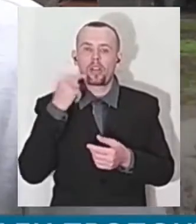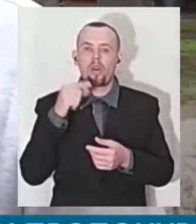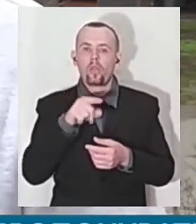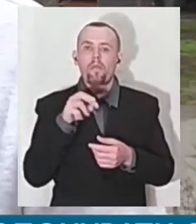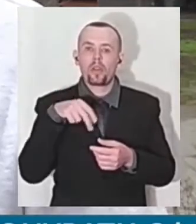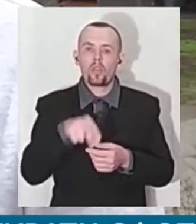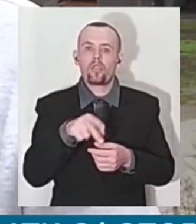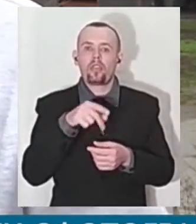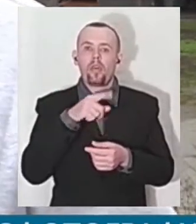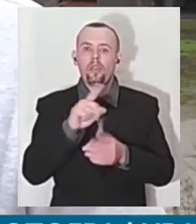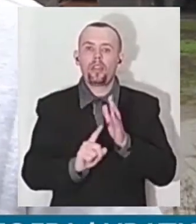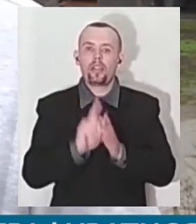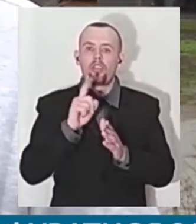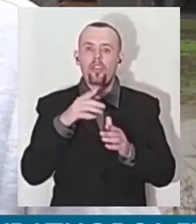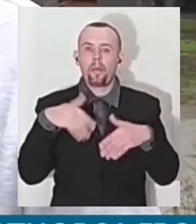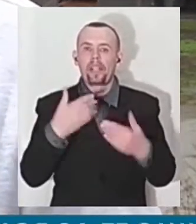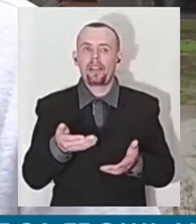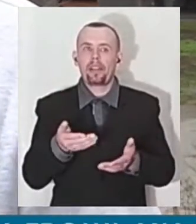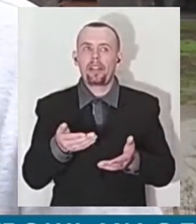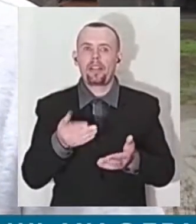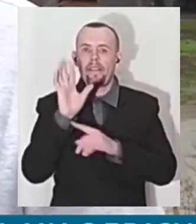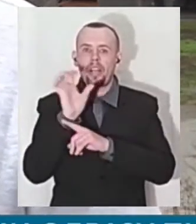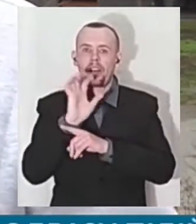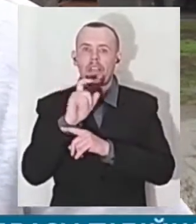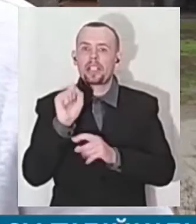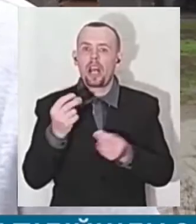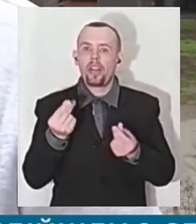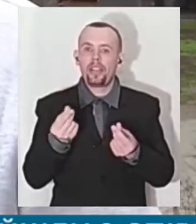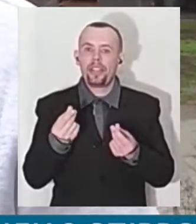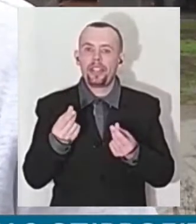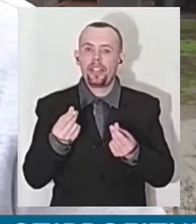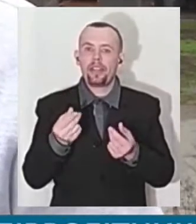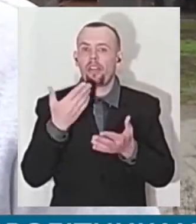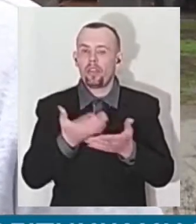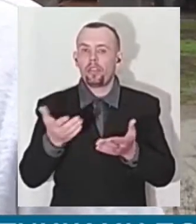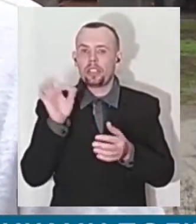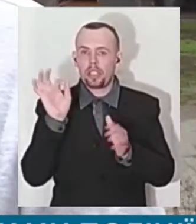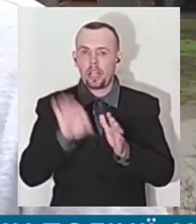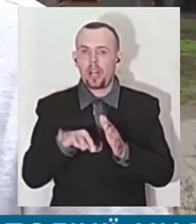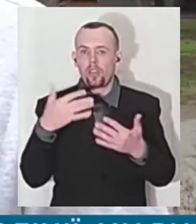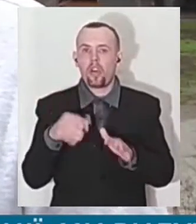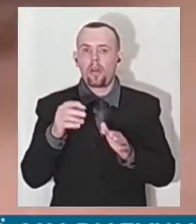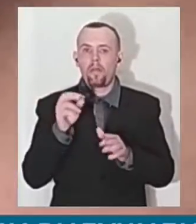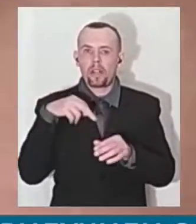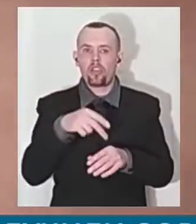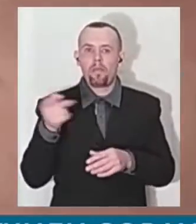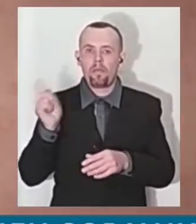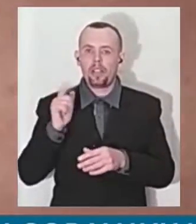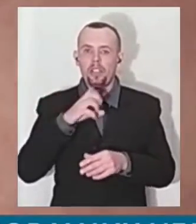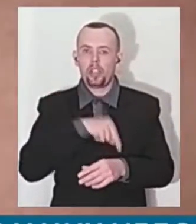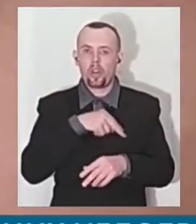ему предлагать сфотографироваться за деньги. Вот, сразу же подошли мы с сотрудниками полиции.